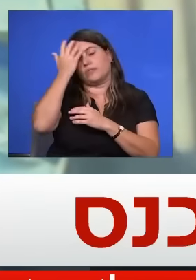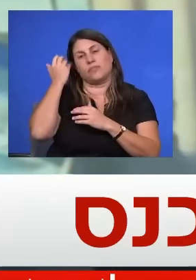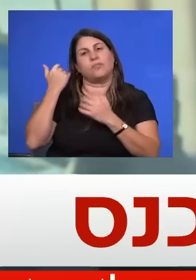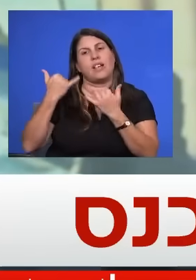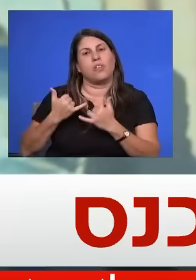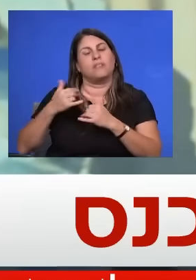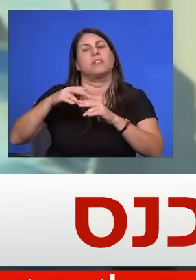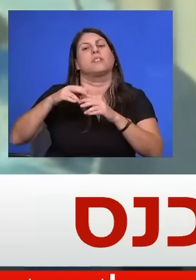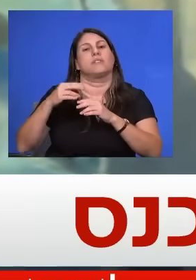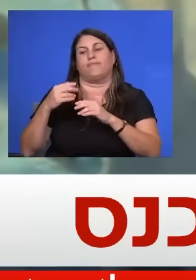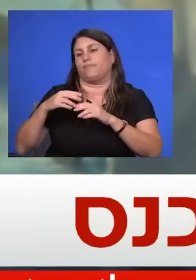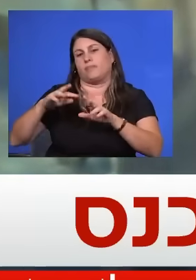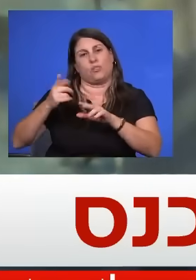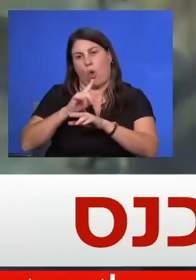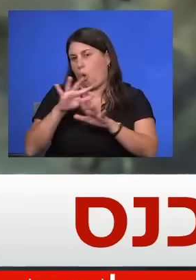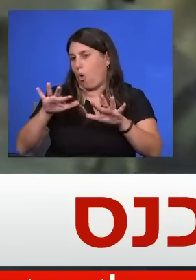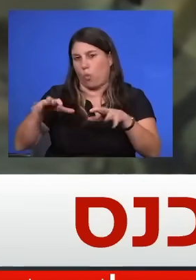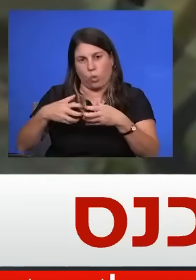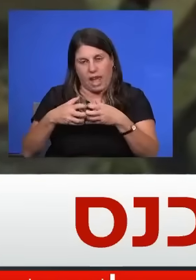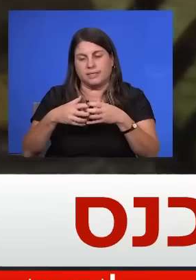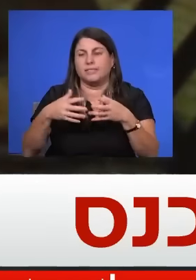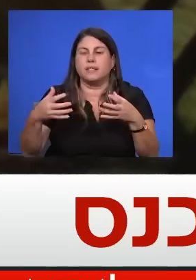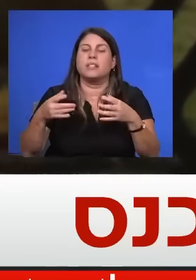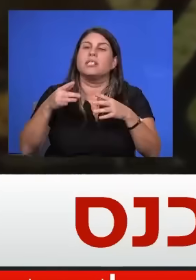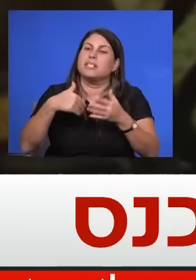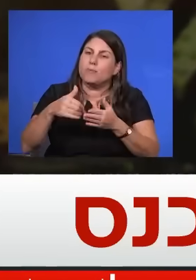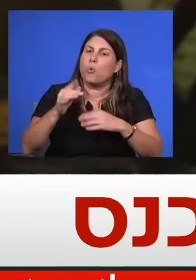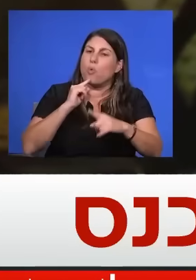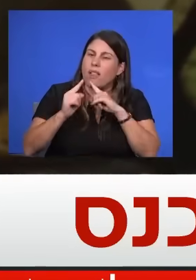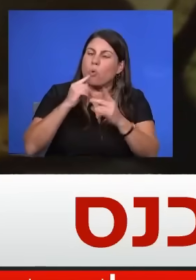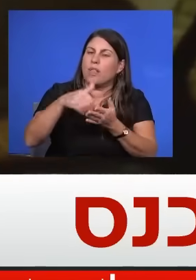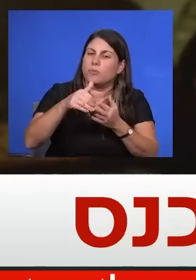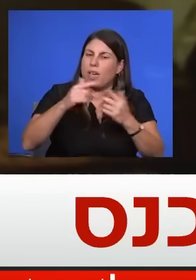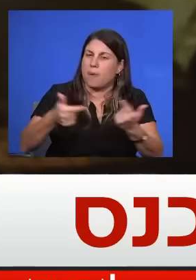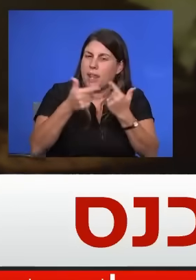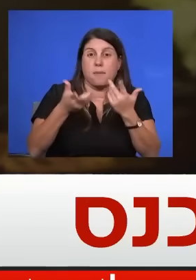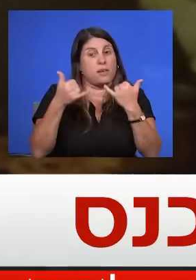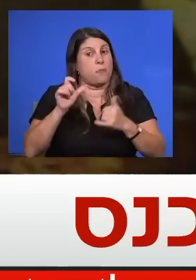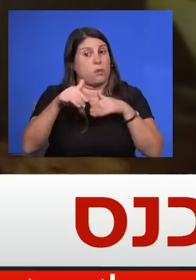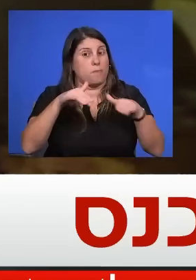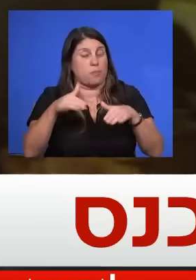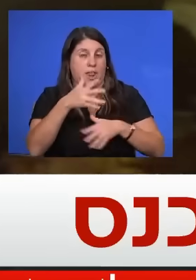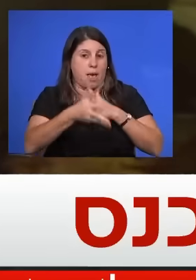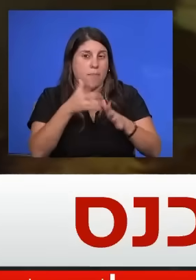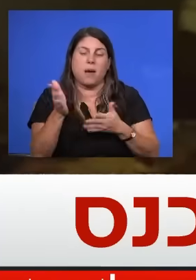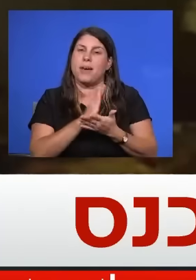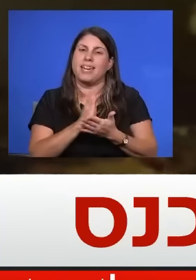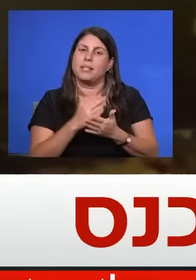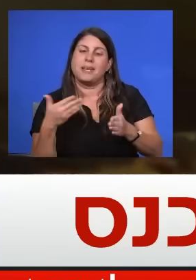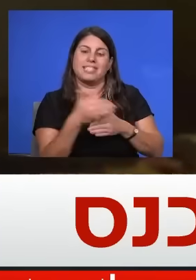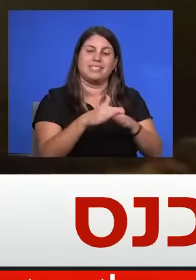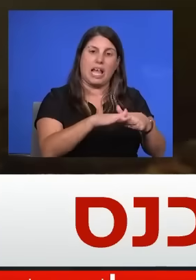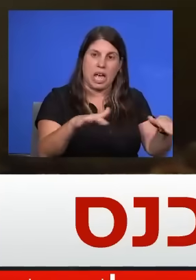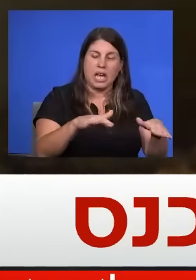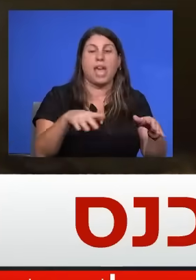המורחב, ידונו גם בהמשך המערכה, היום אמר ראש הממשלה נתניהו נערכים לכניסה קרקעית, הקבינט בסופו של דבר הוא זה